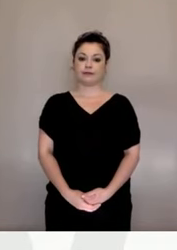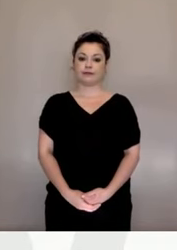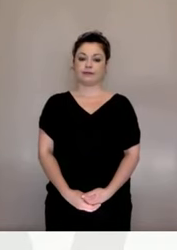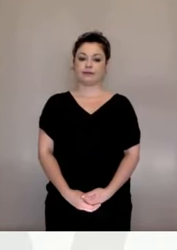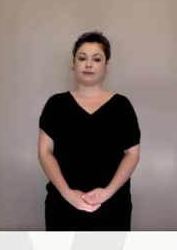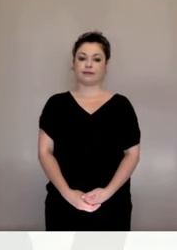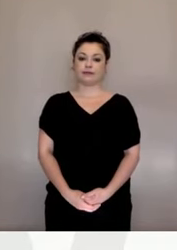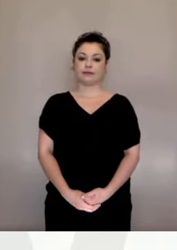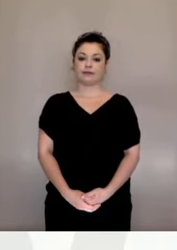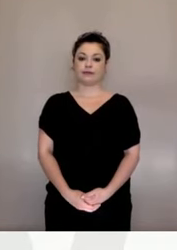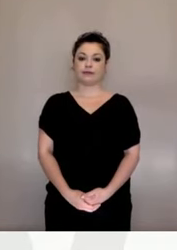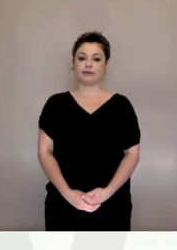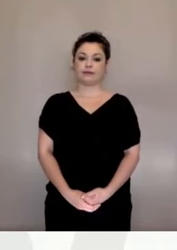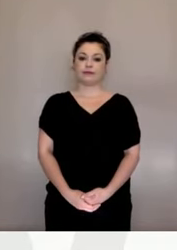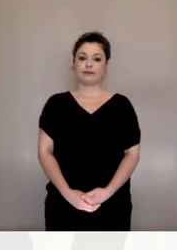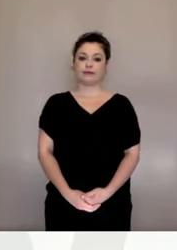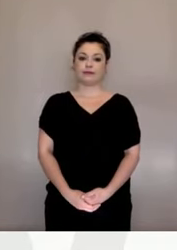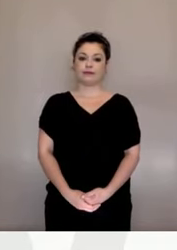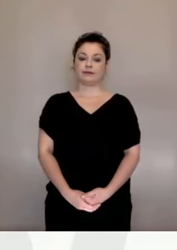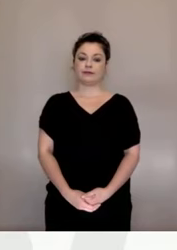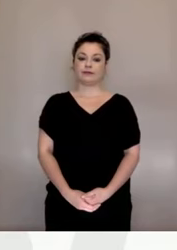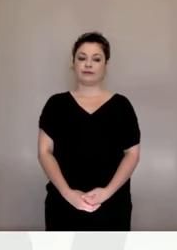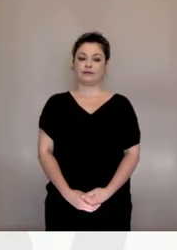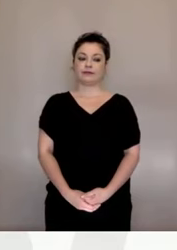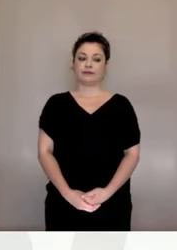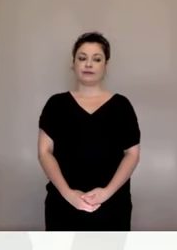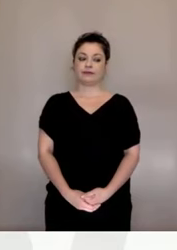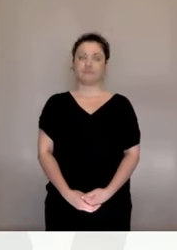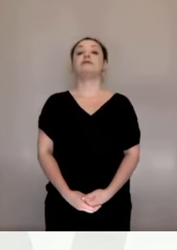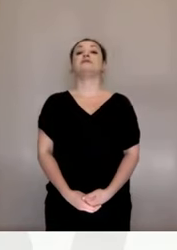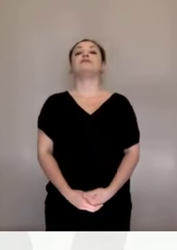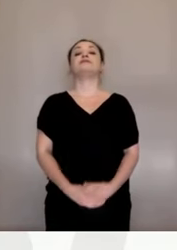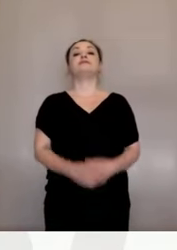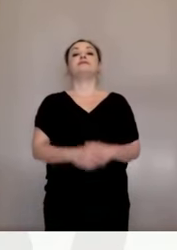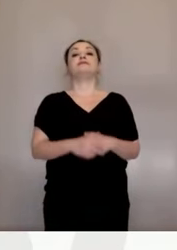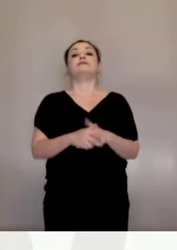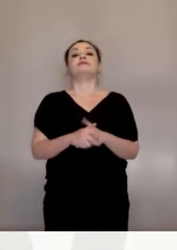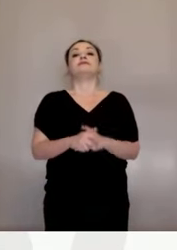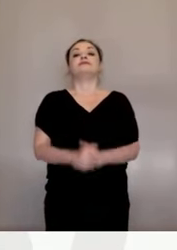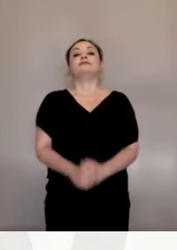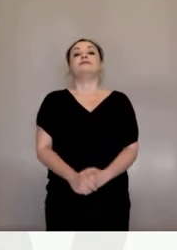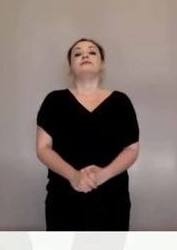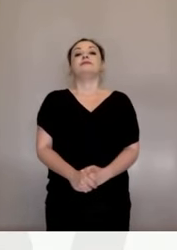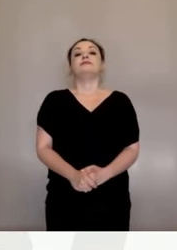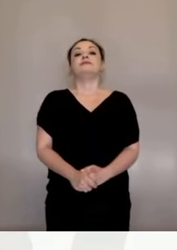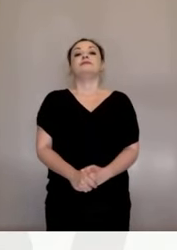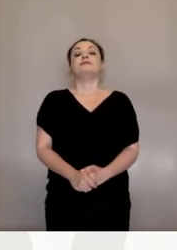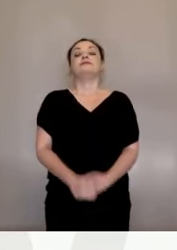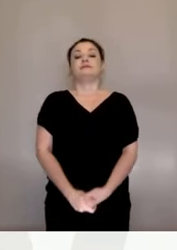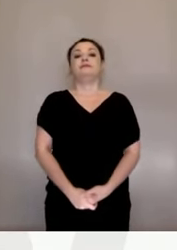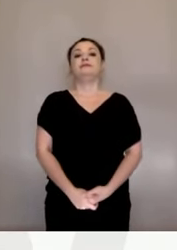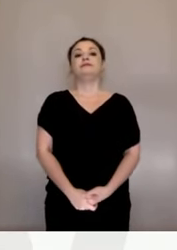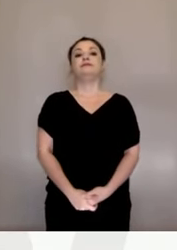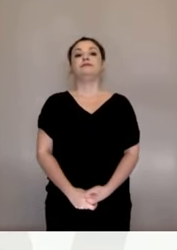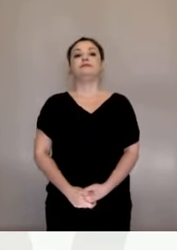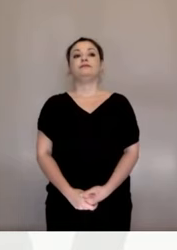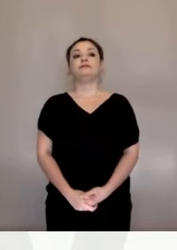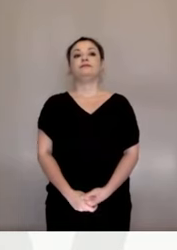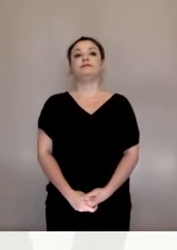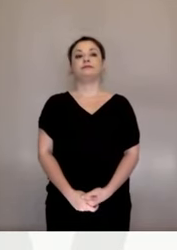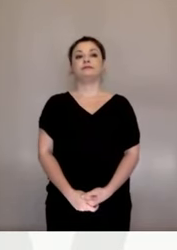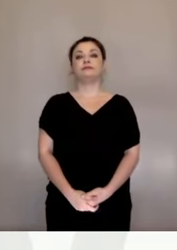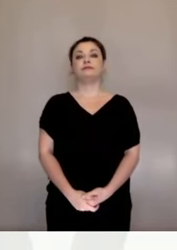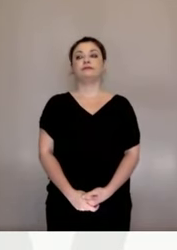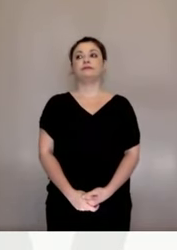trompes, c'est la fleur. » Donc la liberté, il continue, s'éveille petit à petit. à mesure que nous